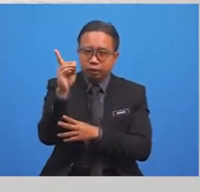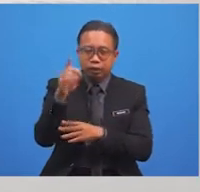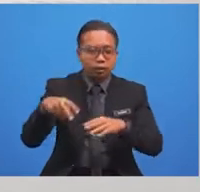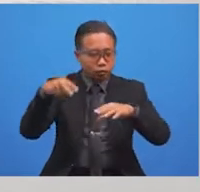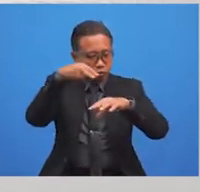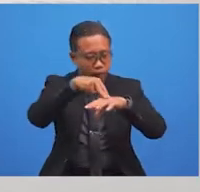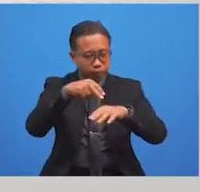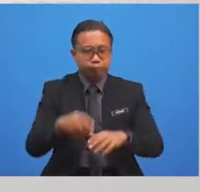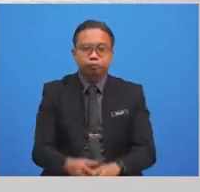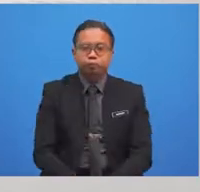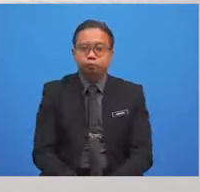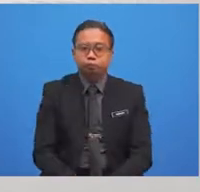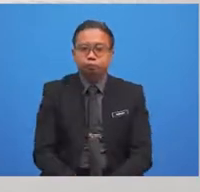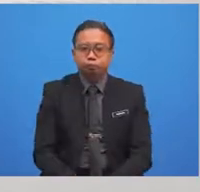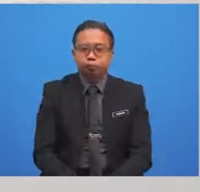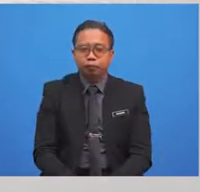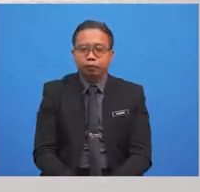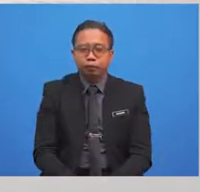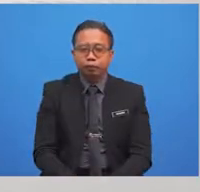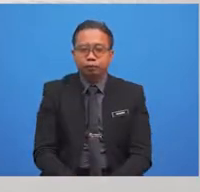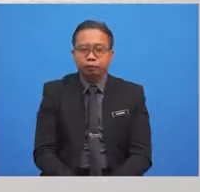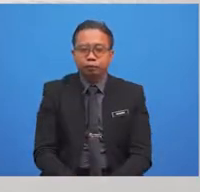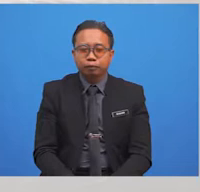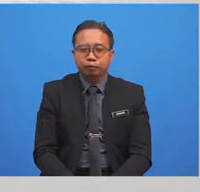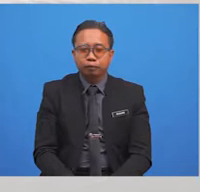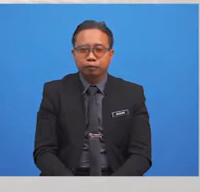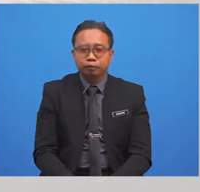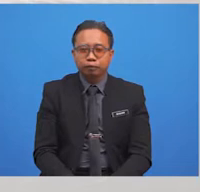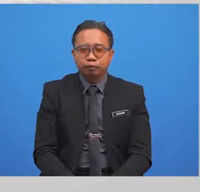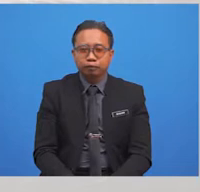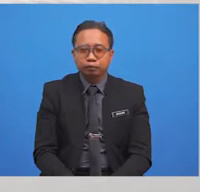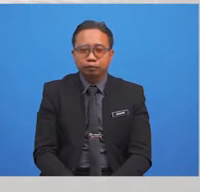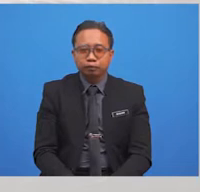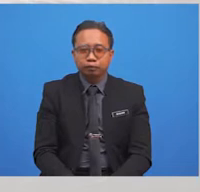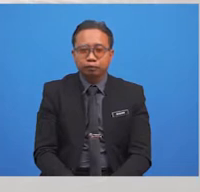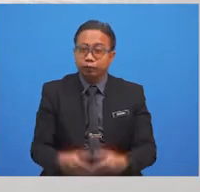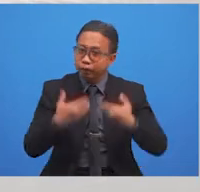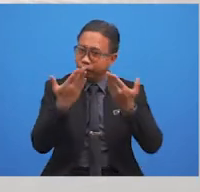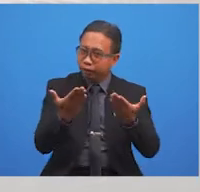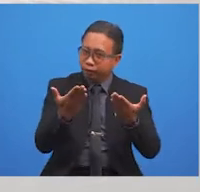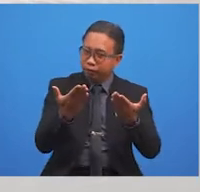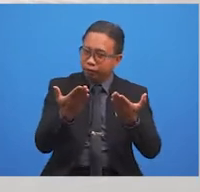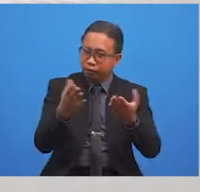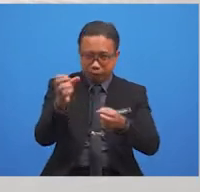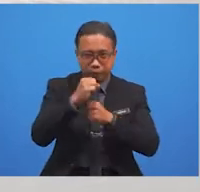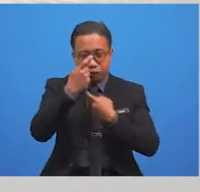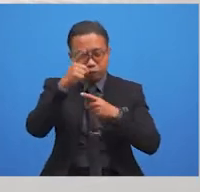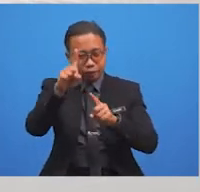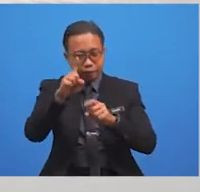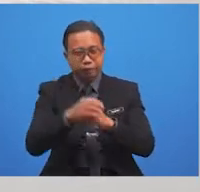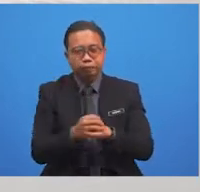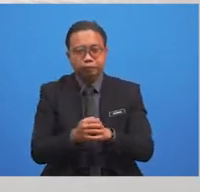Menunggang. Cikgu beri masa 3 saat dari sekarang. mana murid-murid? Dapat